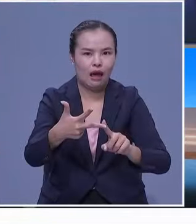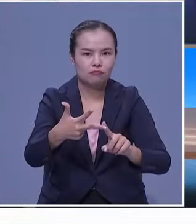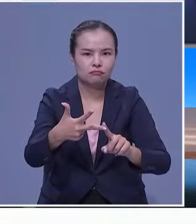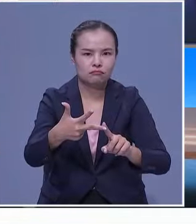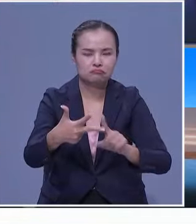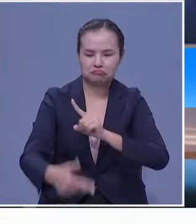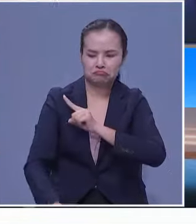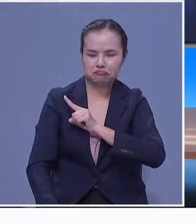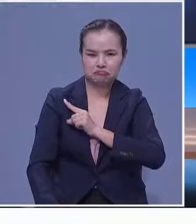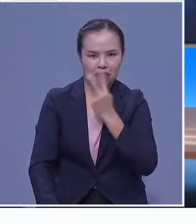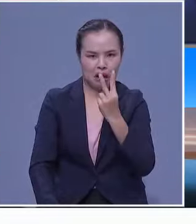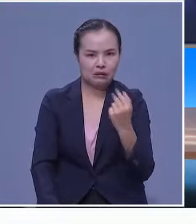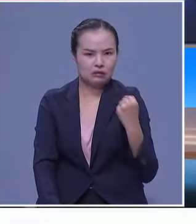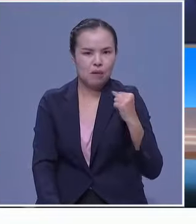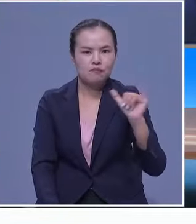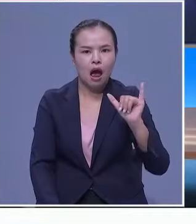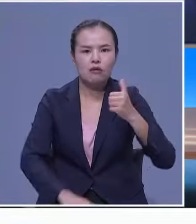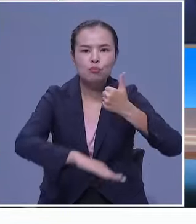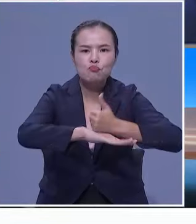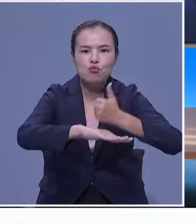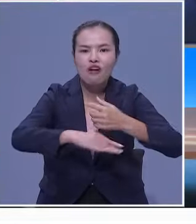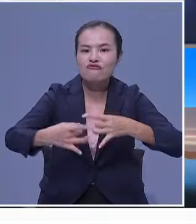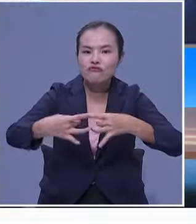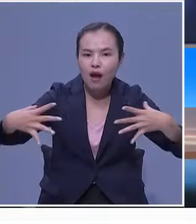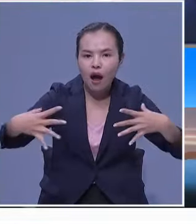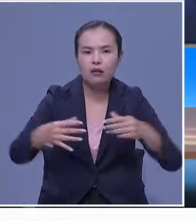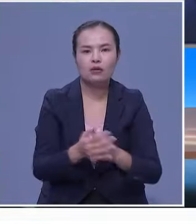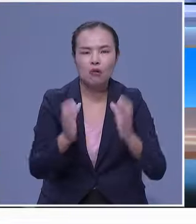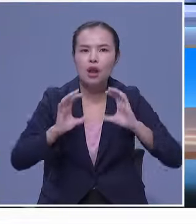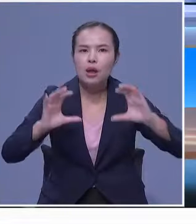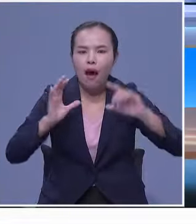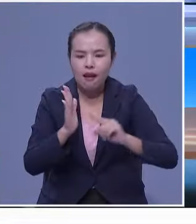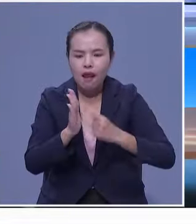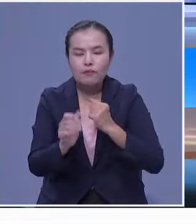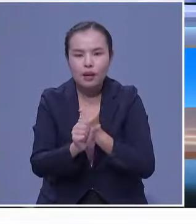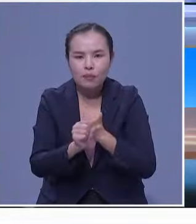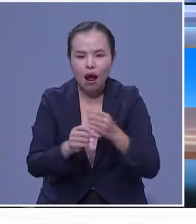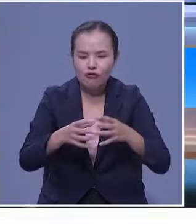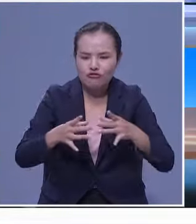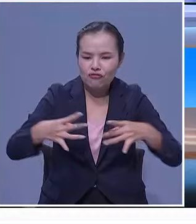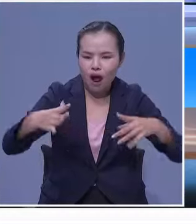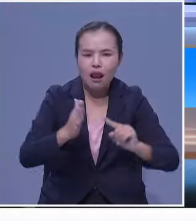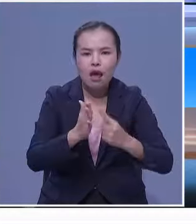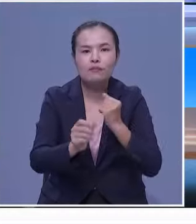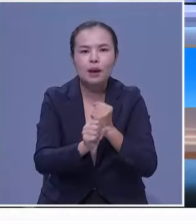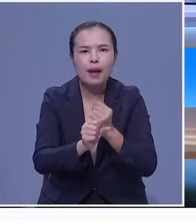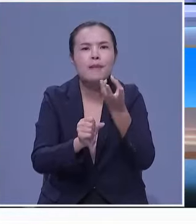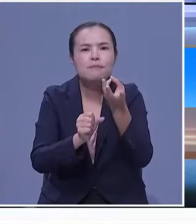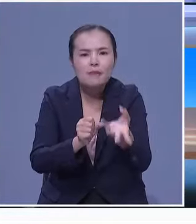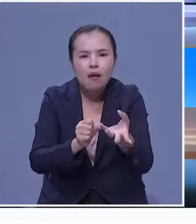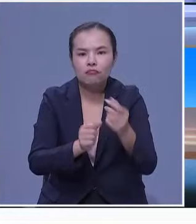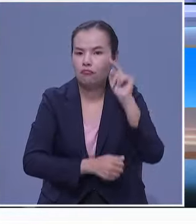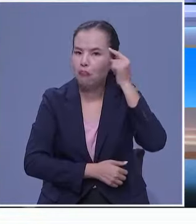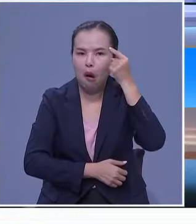ทบาทมากพอในฐานะผู้นำฝ่ายค้ าน ค ือ รัฐบาลเองก็เพิ่งทำงานฝ ่ ายค้านเองก็เพิ่งทำงานทำให้หลายคนอาจจะยัง